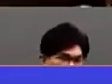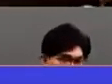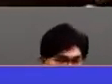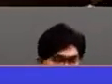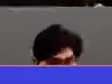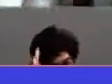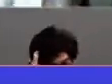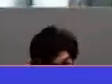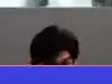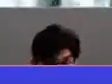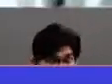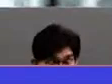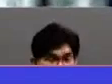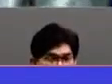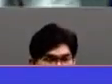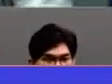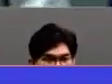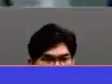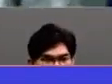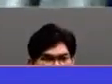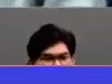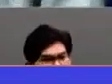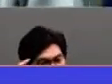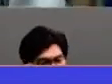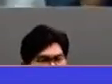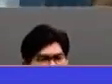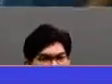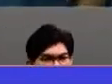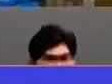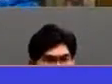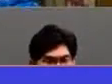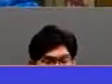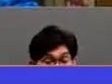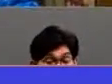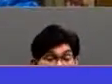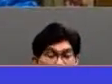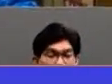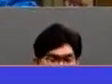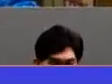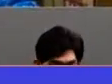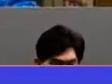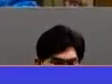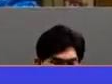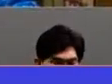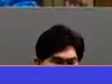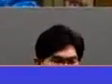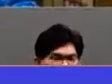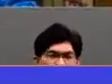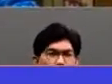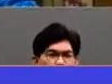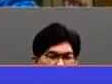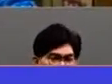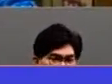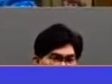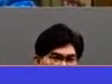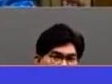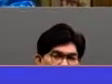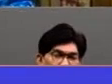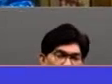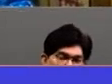7 2,300ล้านบาทนะคะนี่ก็เป็นงบประมาณนะรวมไปถึงงบปี 2568ด้วย